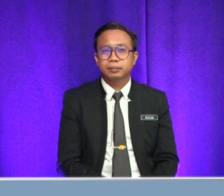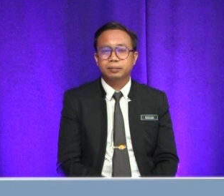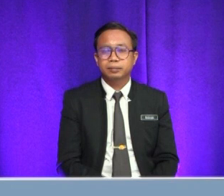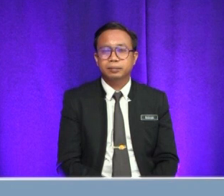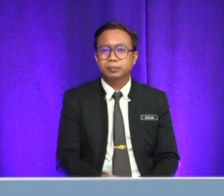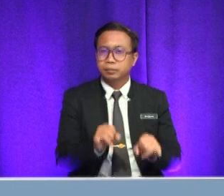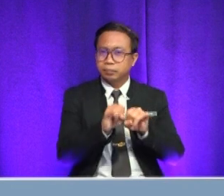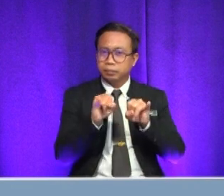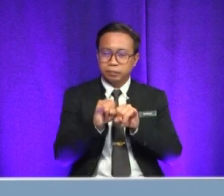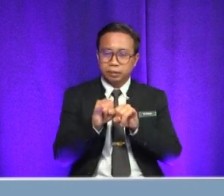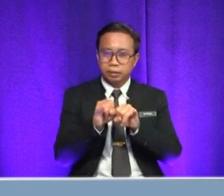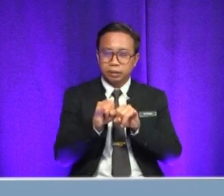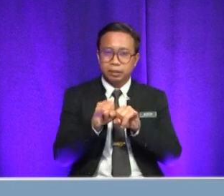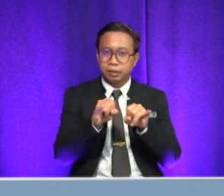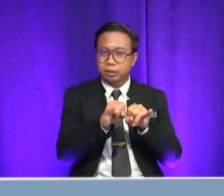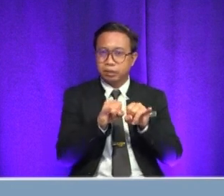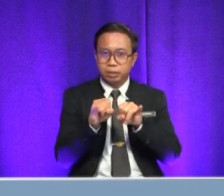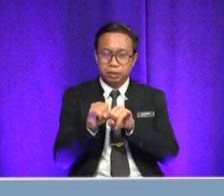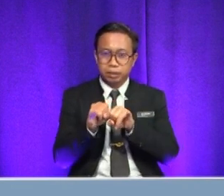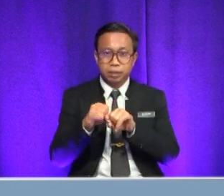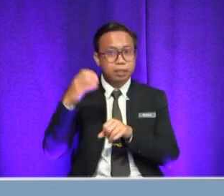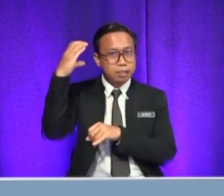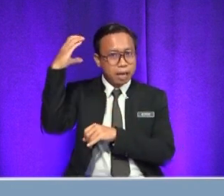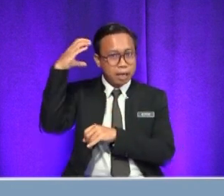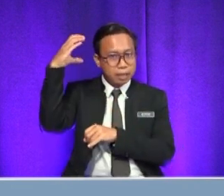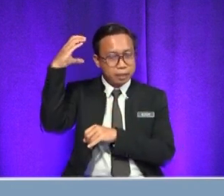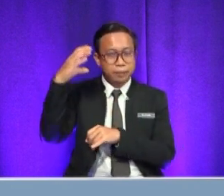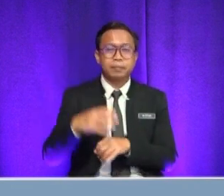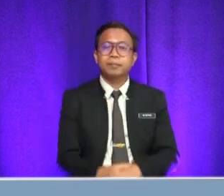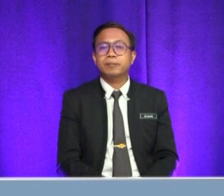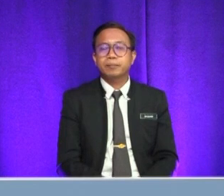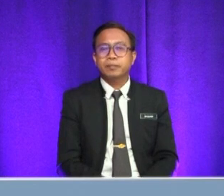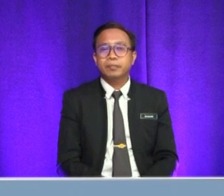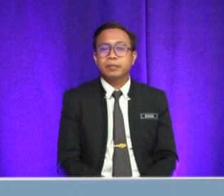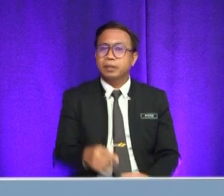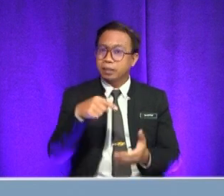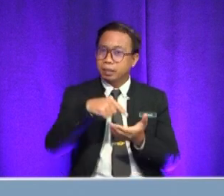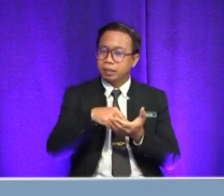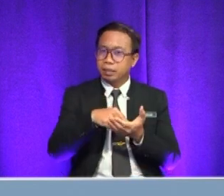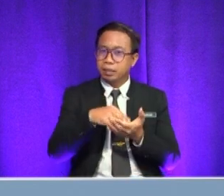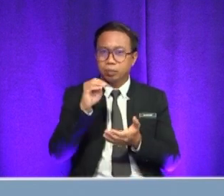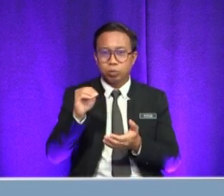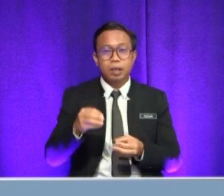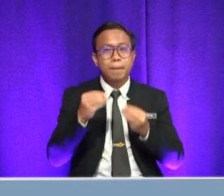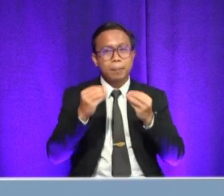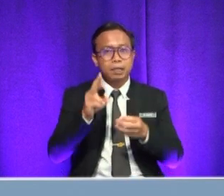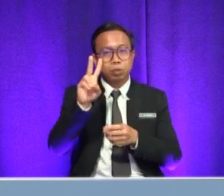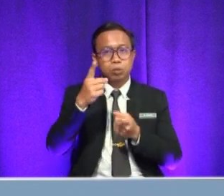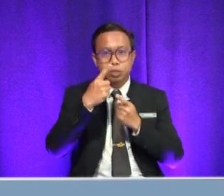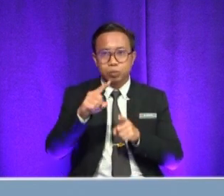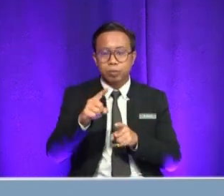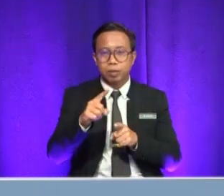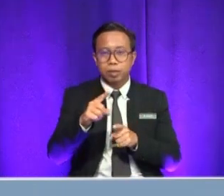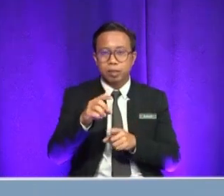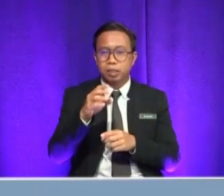Jenis cahaya. Okey, jenis cahaya. Okey, so jadi bila murid bagi dua jawapan ni, automatik murid akan